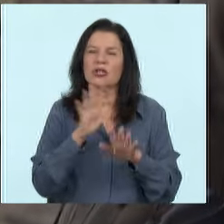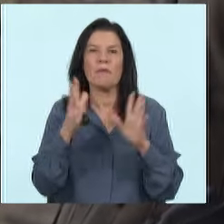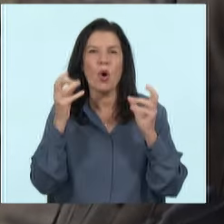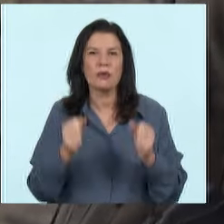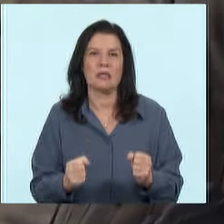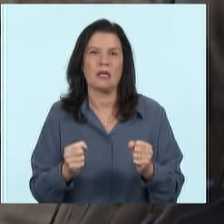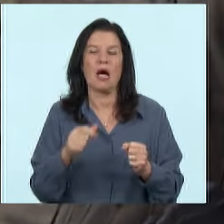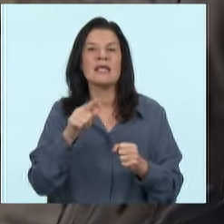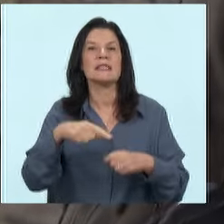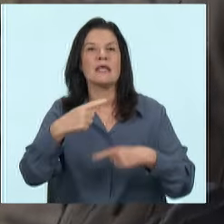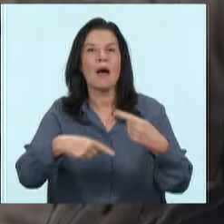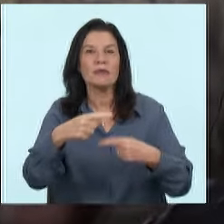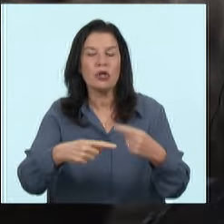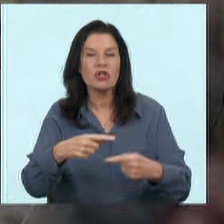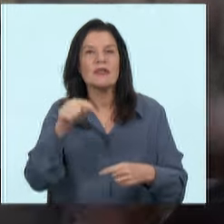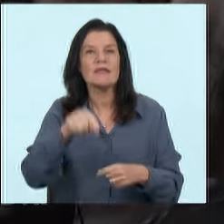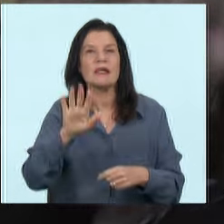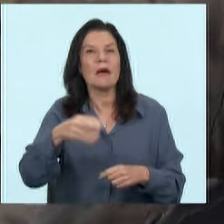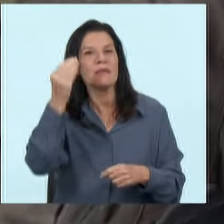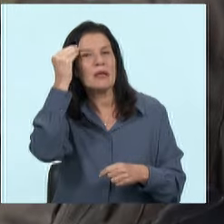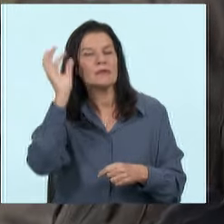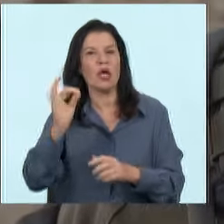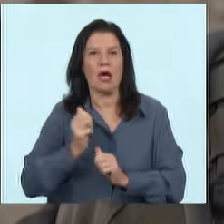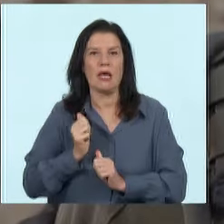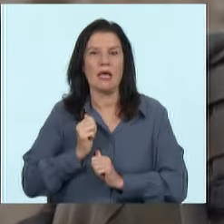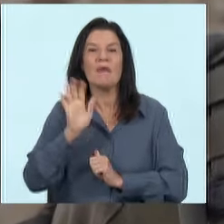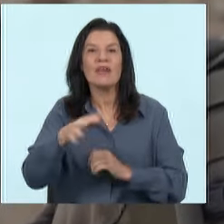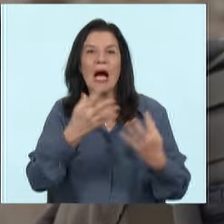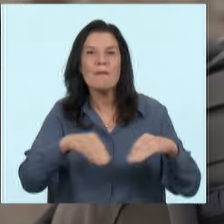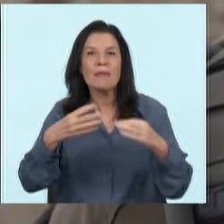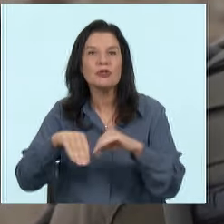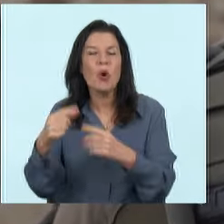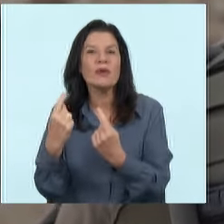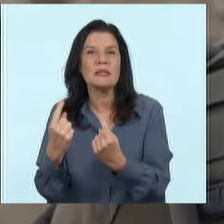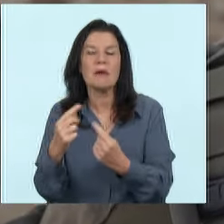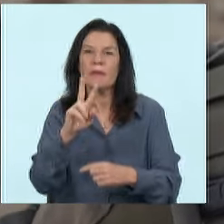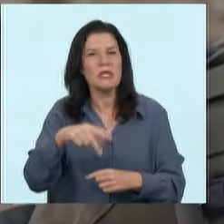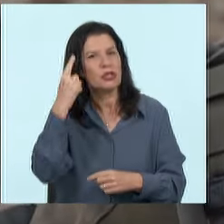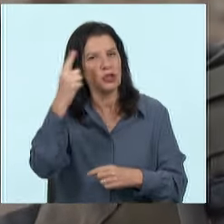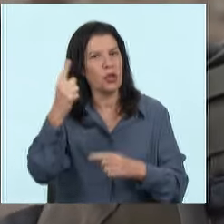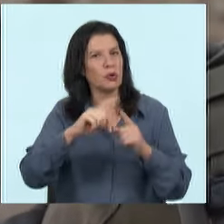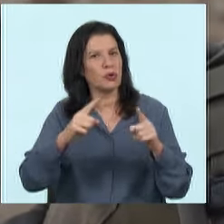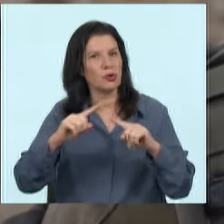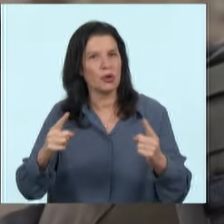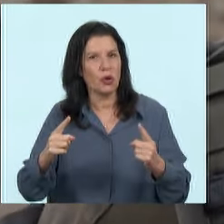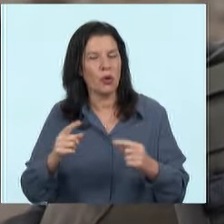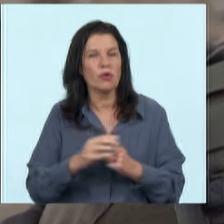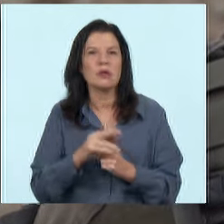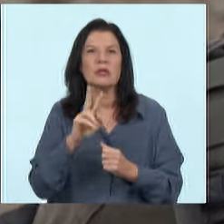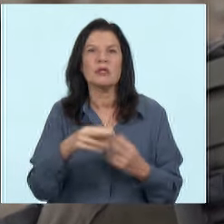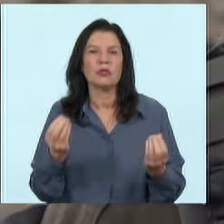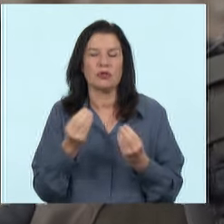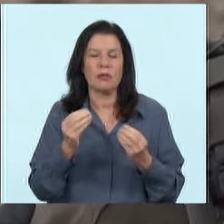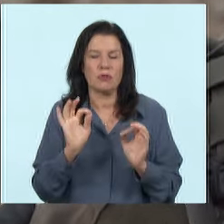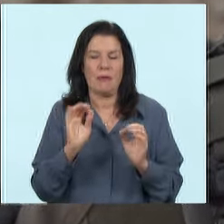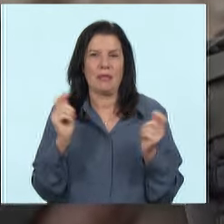וזה זכרם של החללים. גם המשפחות עצמם אומרות לי את זה. גם אם יש דעות שונות, יש משהו מדהים מהרגע שחוצים את הגדר בעזה, כולם הופכים להיות